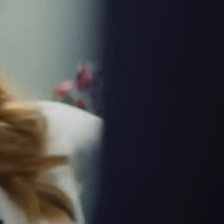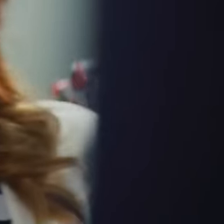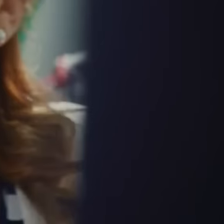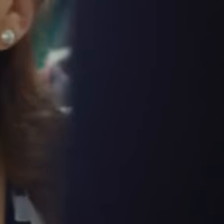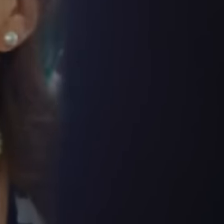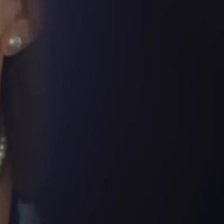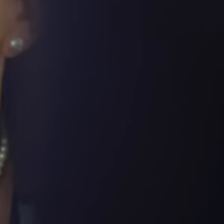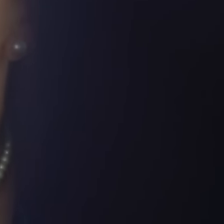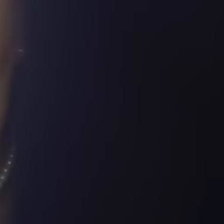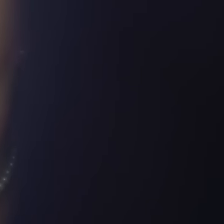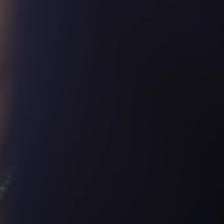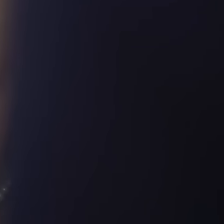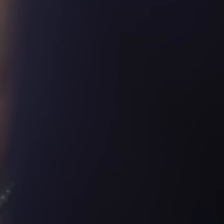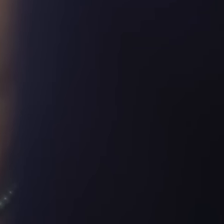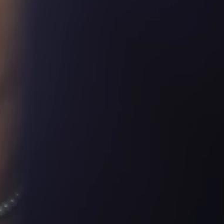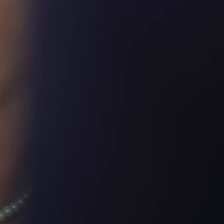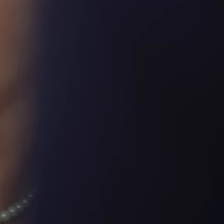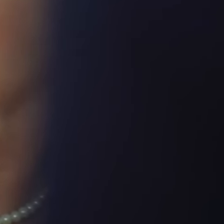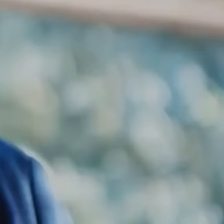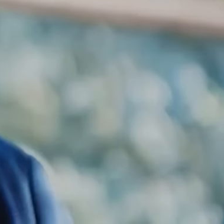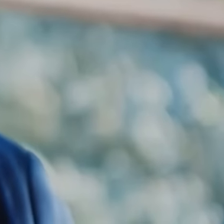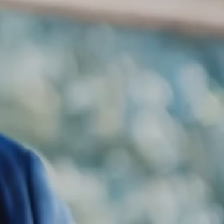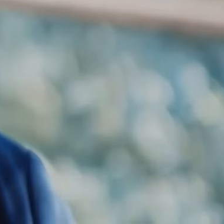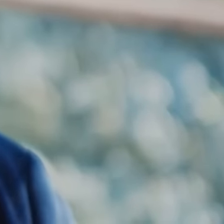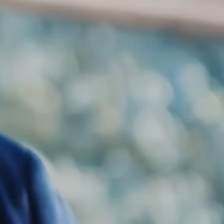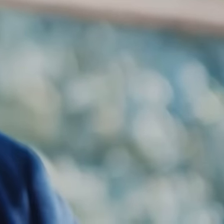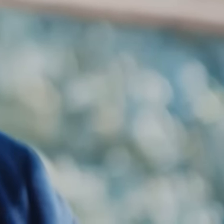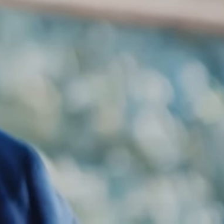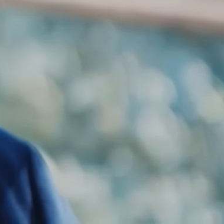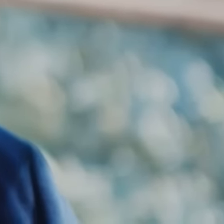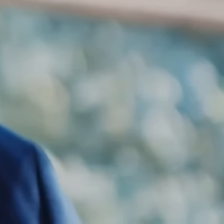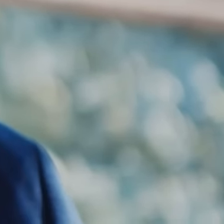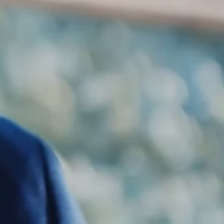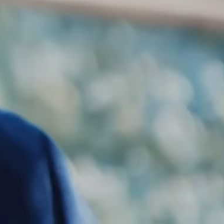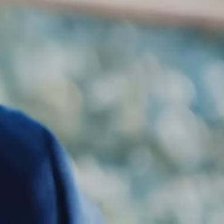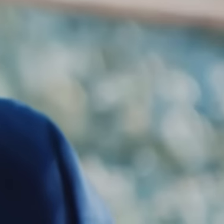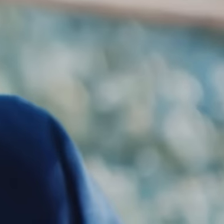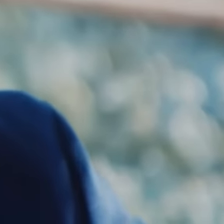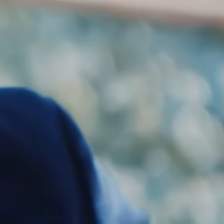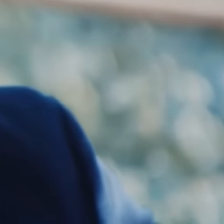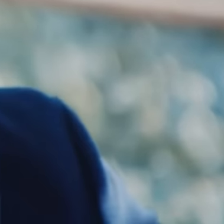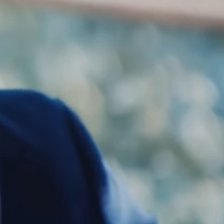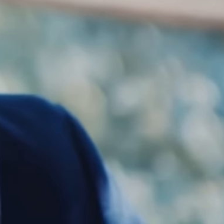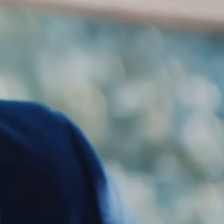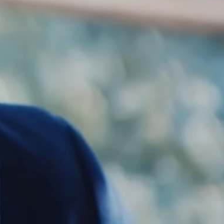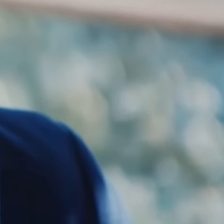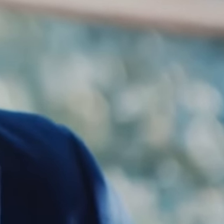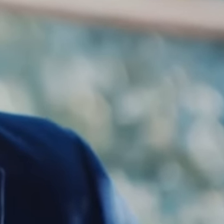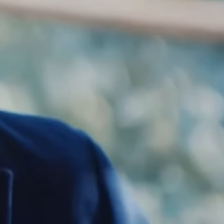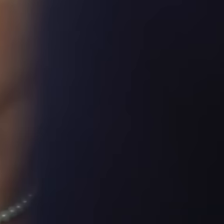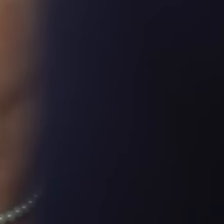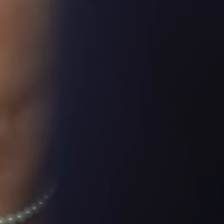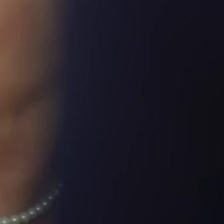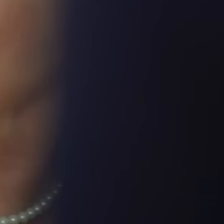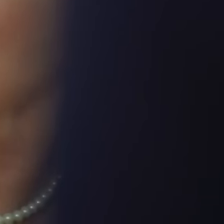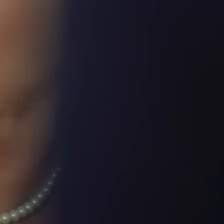Adile önce Itır'a sonra Tarık'a baktı. Ağırlaştırılmış hareketlerle Tarık gerilmiş, boynundaki kravatı oynattı.